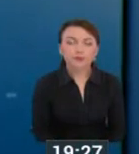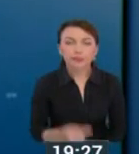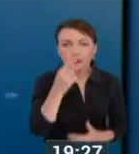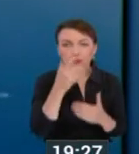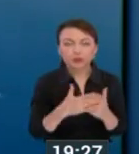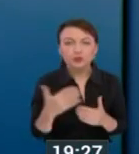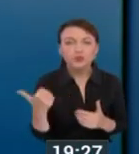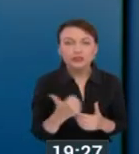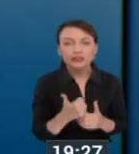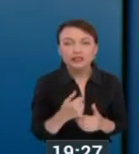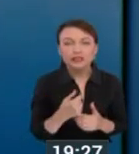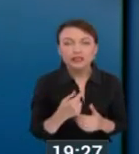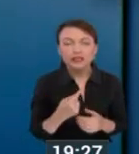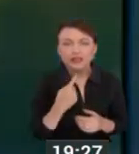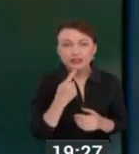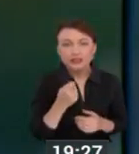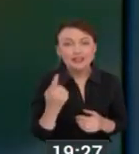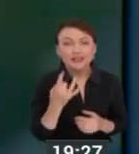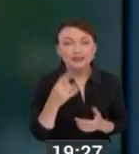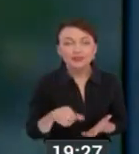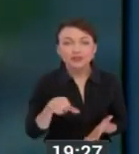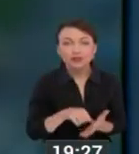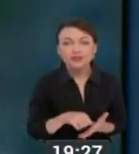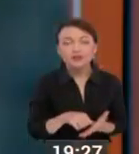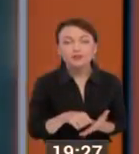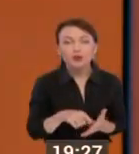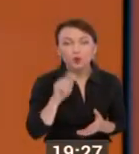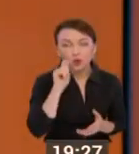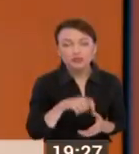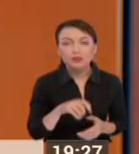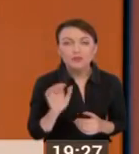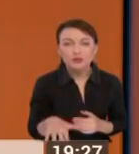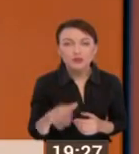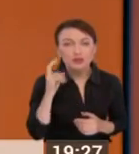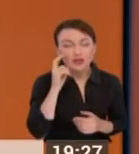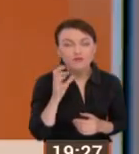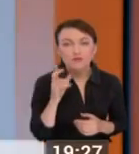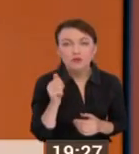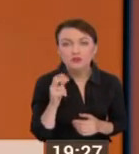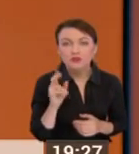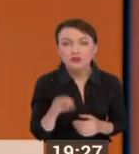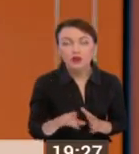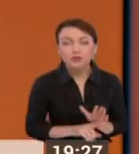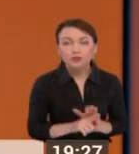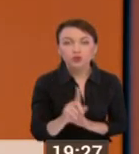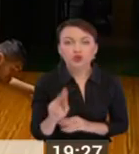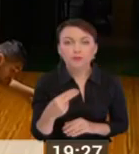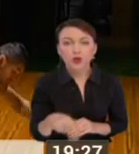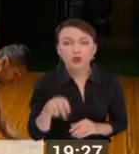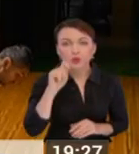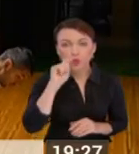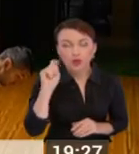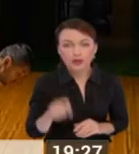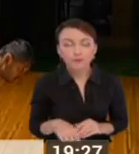Найближчої неділі єдиний представник столиці в елітному дивізіоні українського баскетболу «Київбаскет» стартує у чемпіонаті